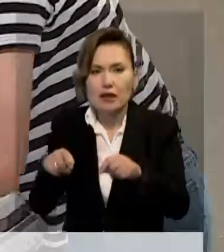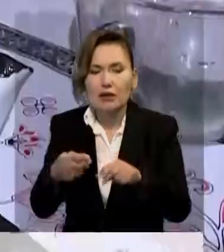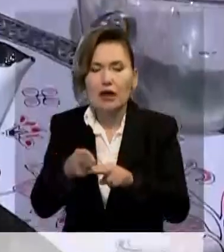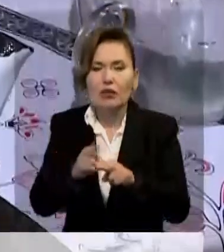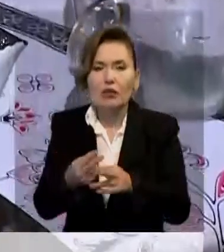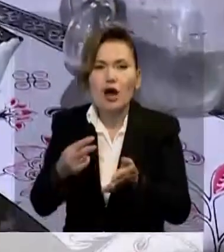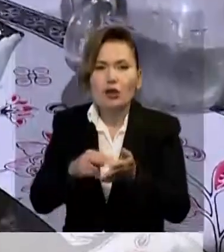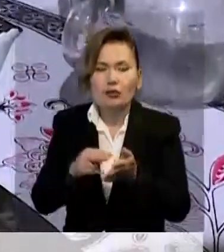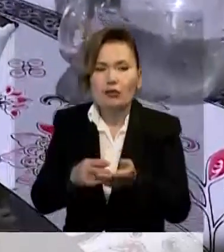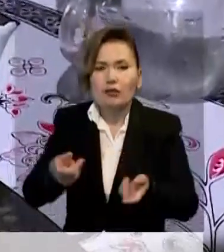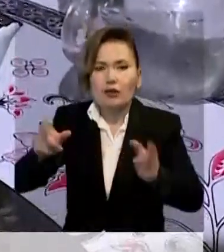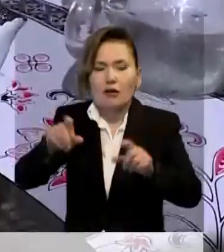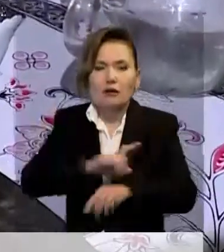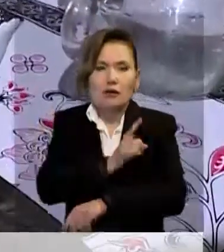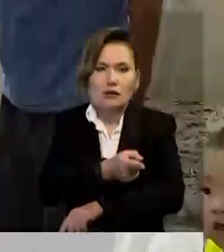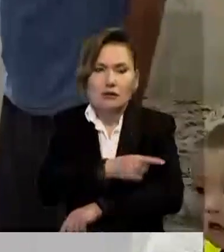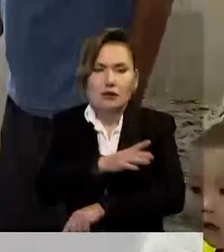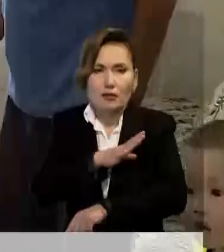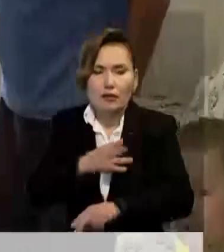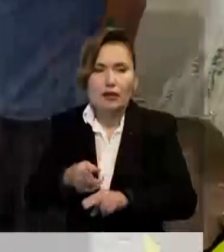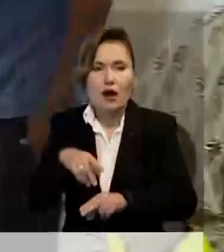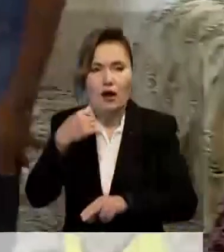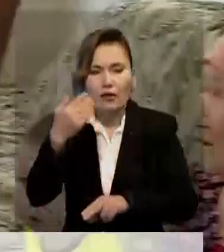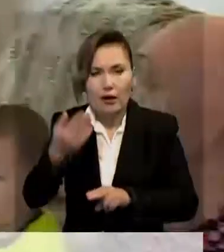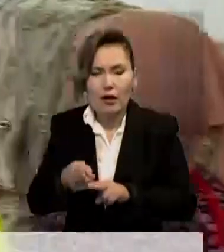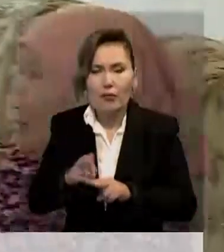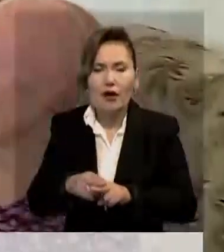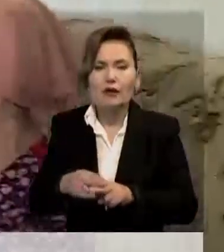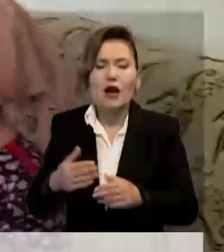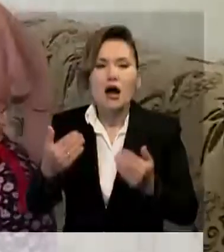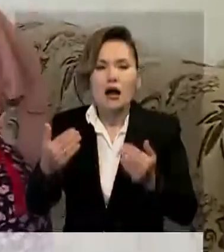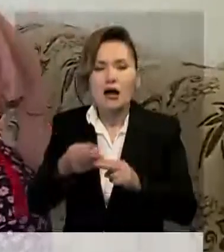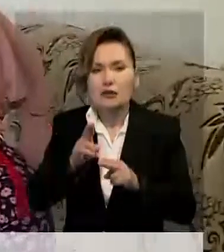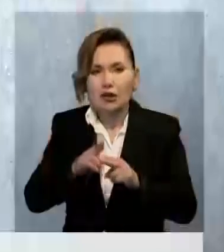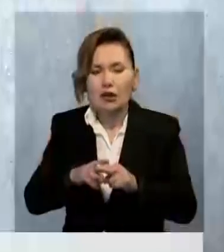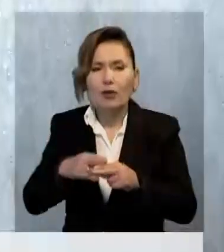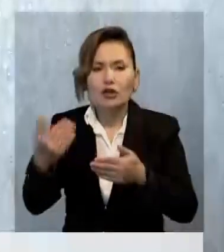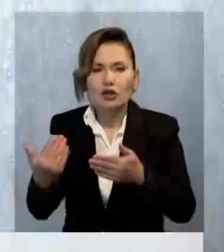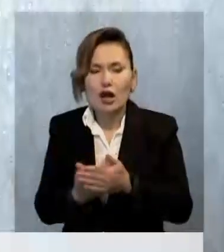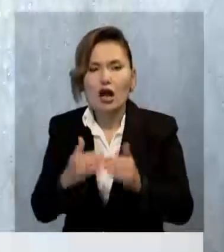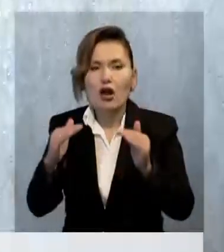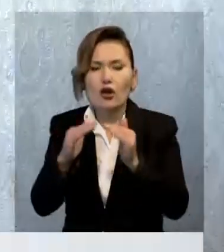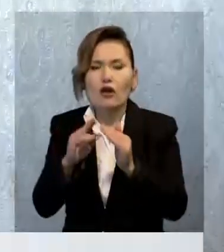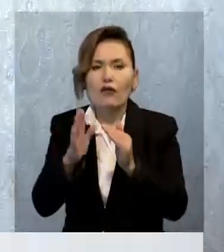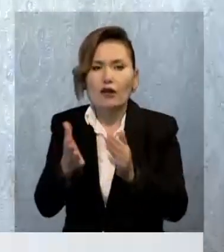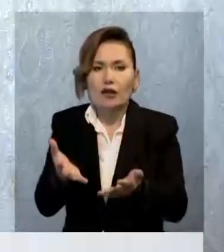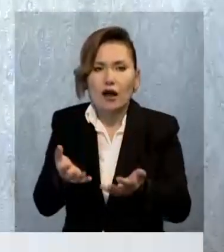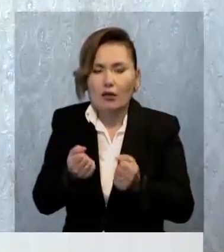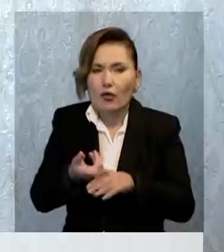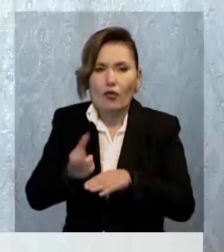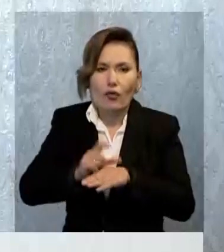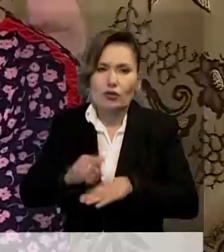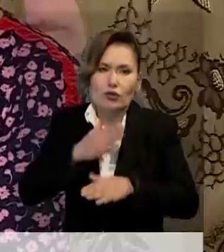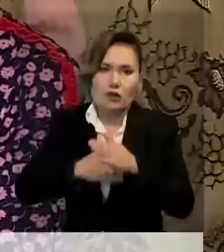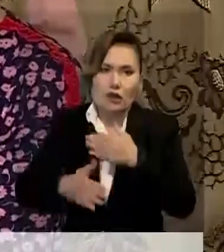сатылған үйіміздің ақшасы қаладан ескі пәтер алуға ғана жетті. Міне енді сол үйімізді жағдайы жақсы баспанаға ауыстырып, қуанып жатқан жайымыз